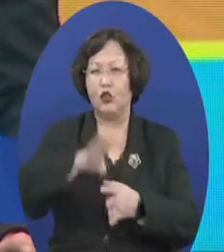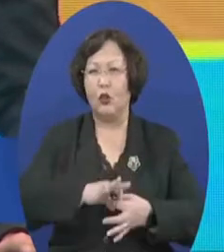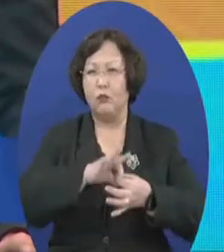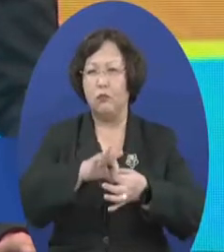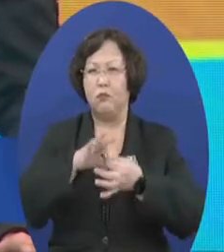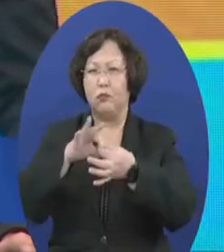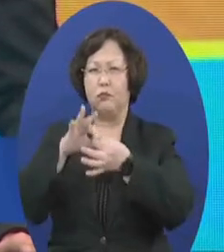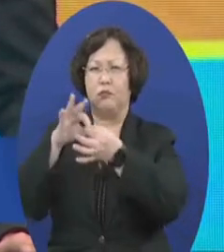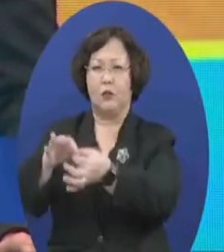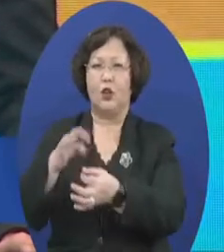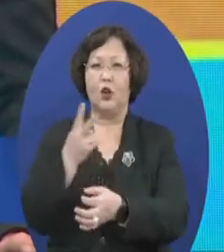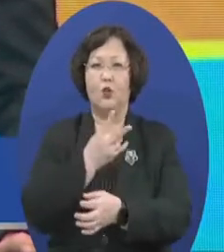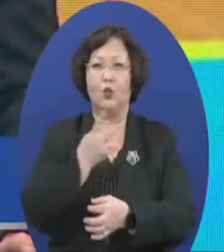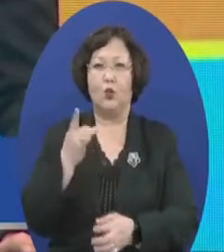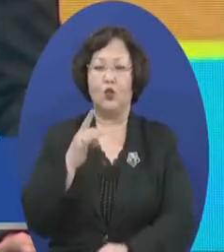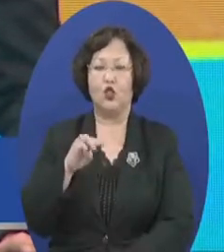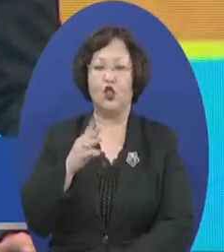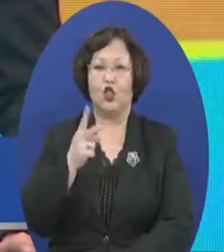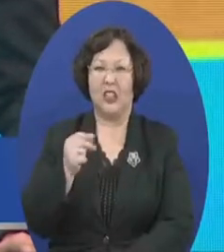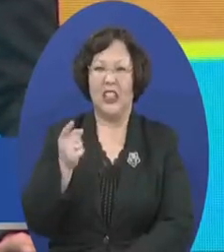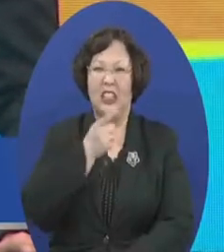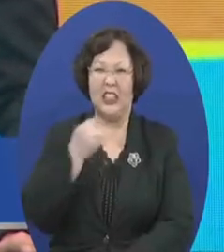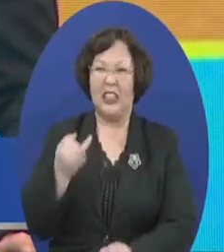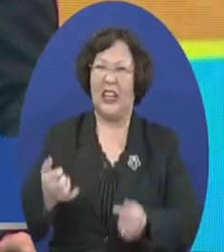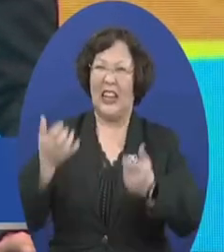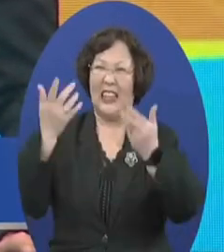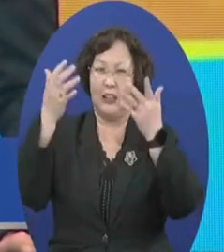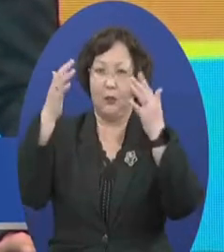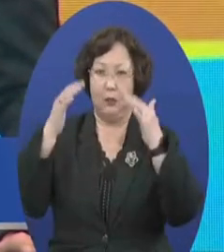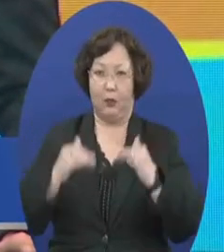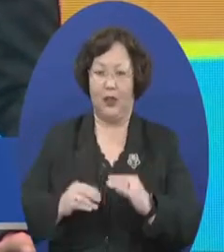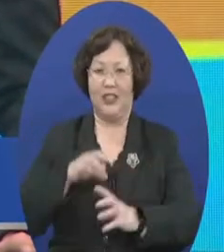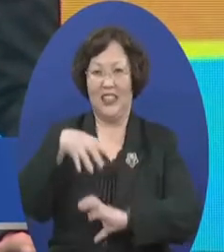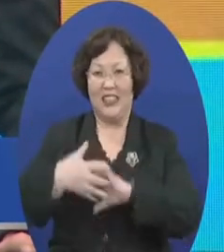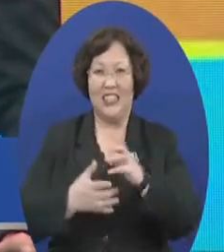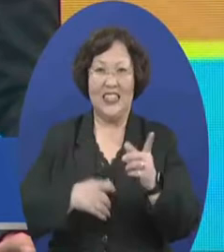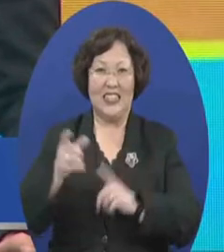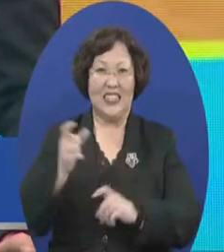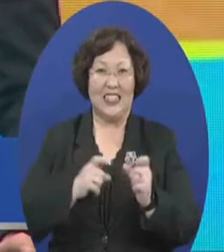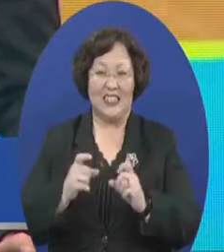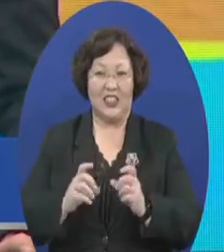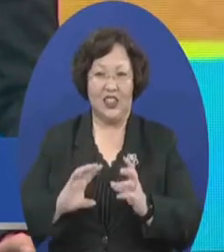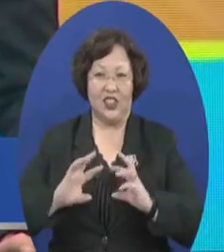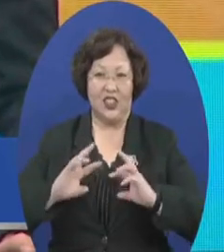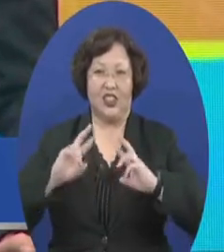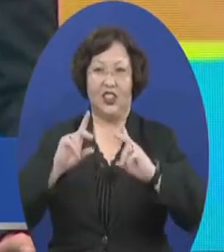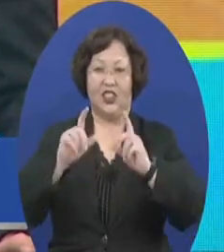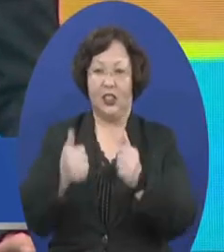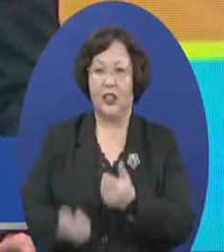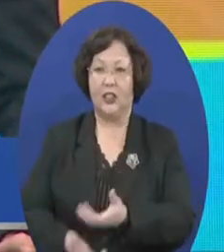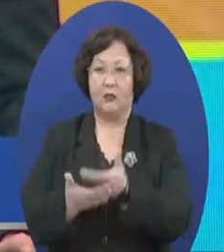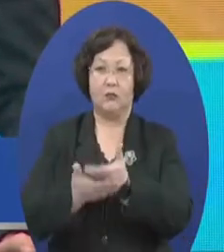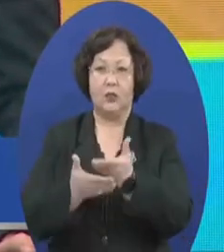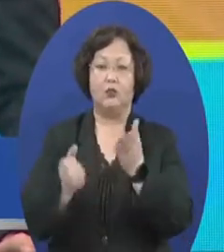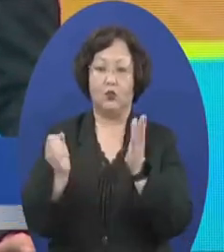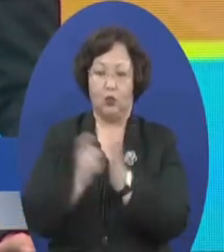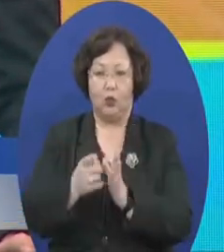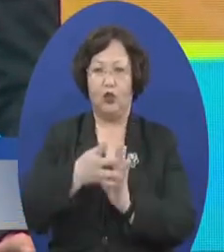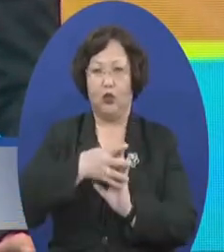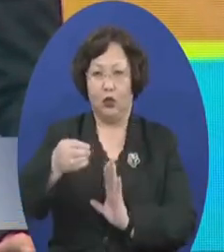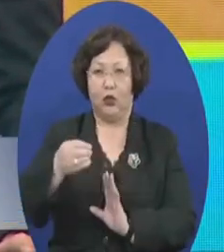Нүүр зүрэгчийн хин ялгарлыг бууруулах дэлхийн эдийн засгийн шилжилтийг дэмжигд гойд ач холбогдолтой